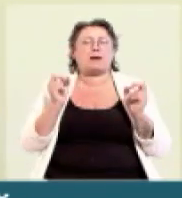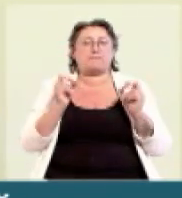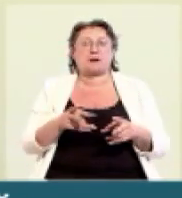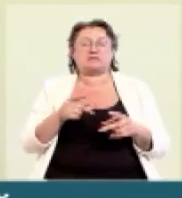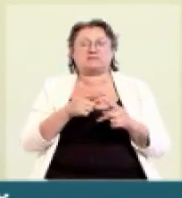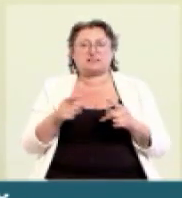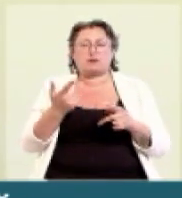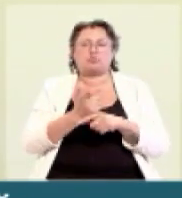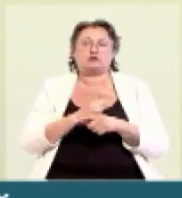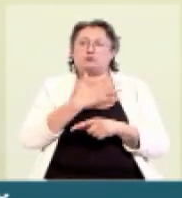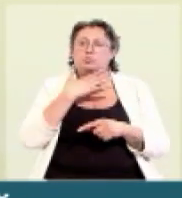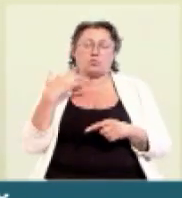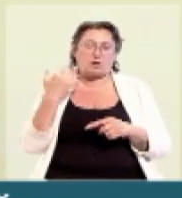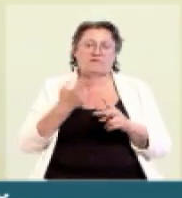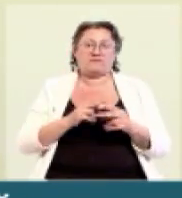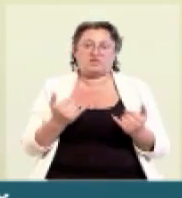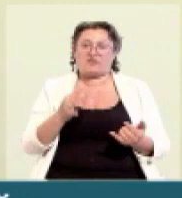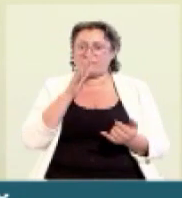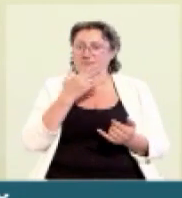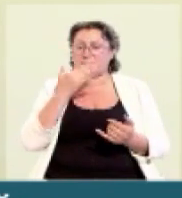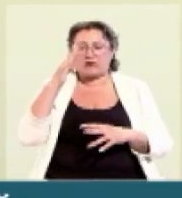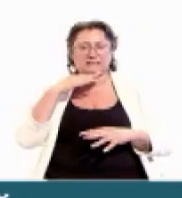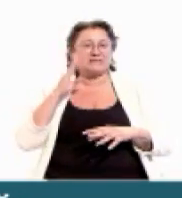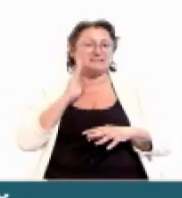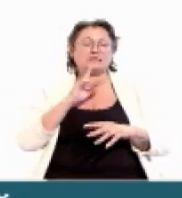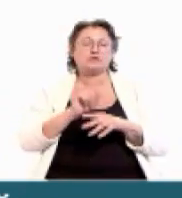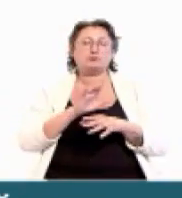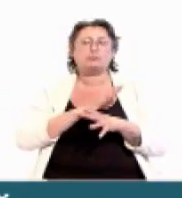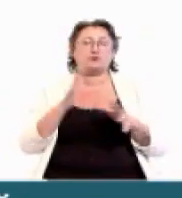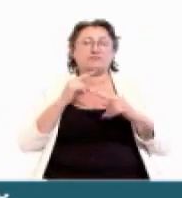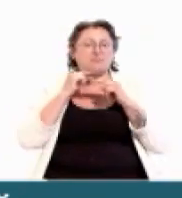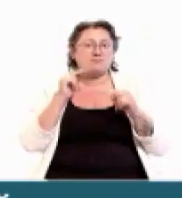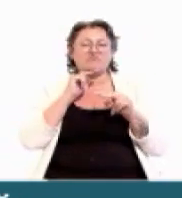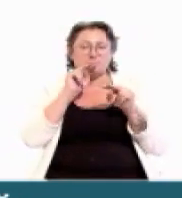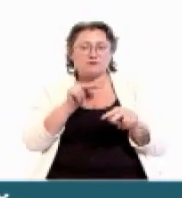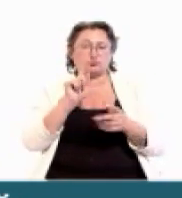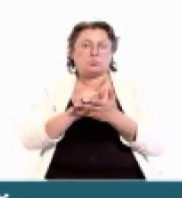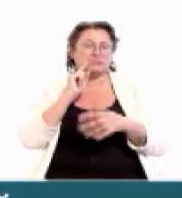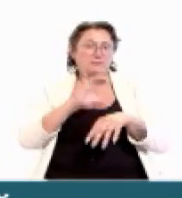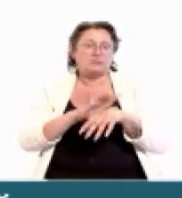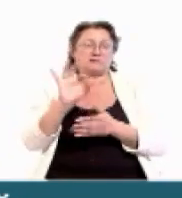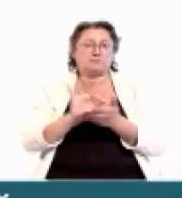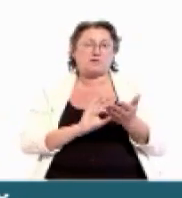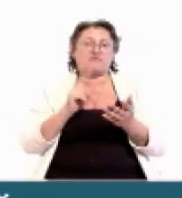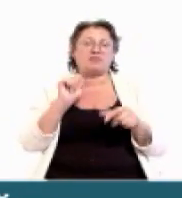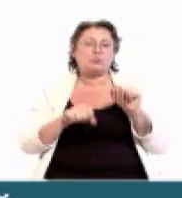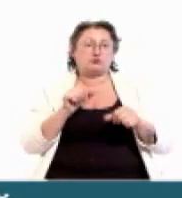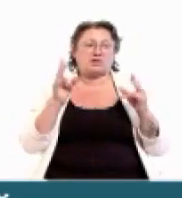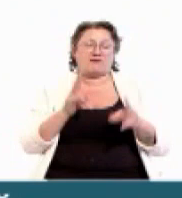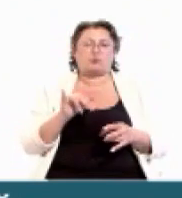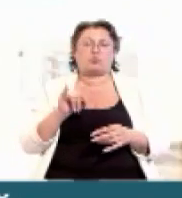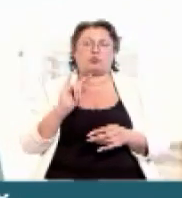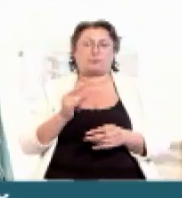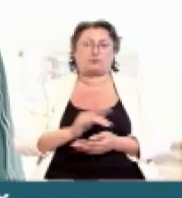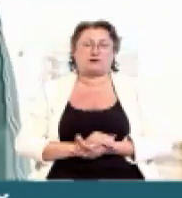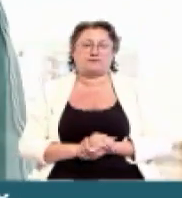травмоопасных соблазнов очень много. В это время родителям нужно быть особенно внимательным, чтобы заметить первые признаки возможной травмы у